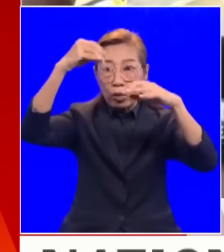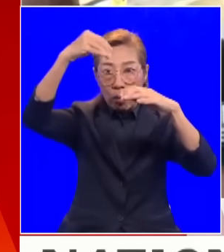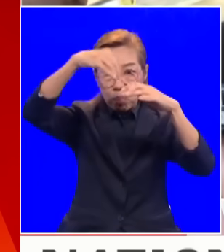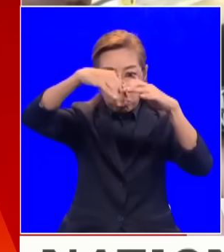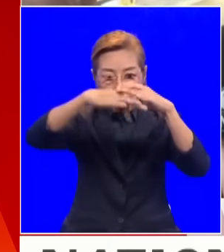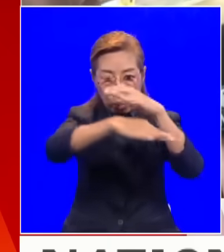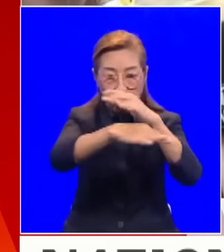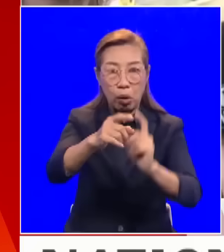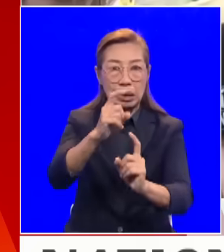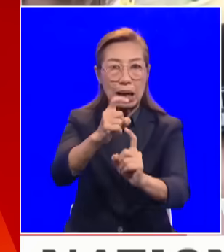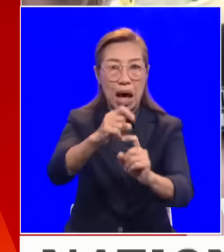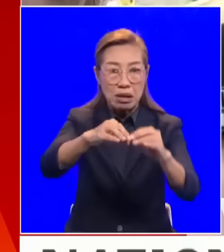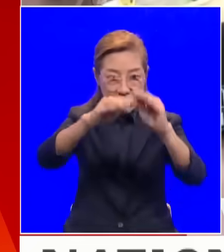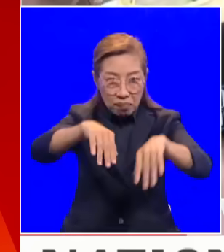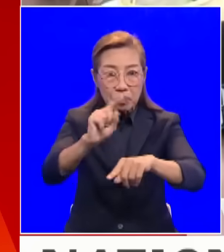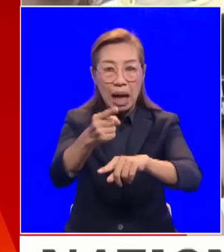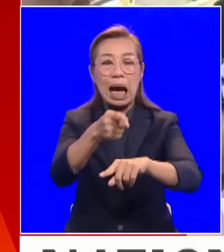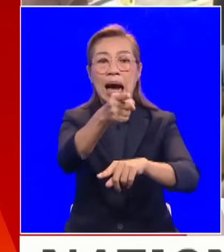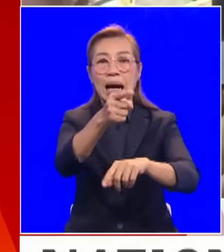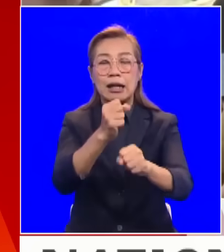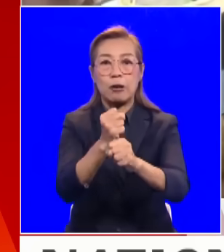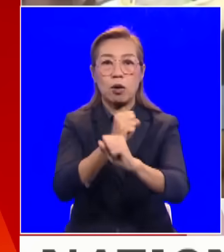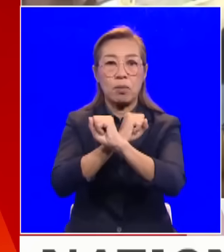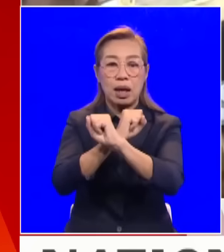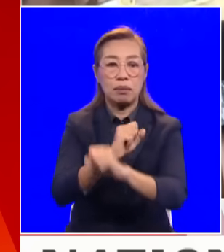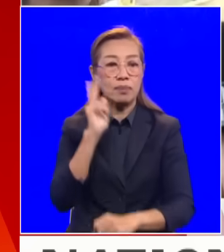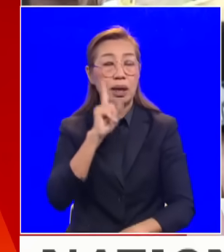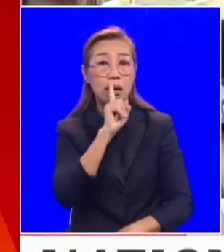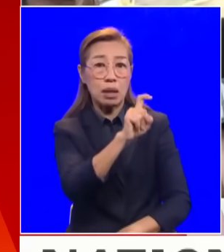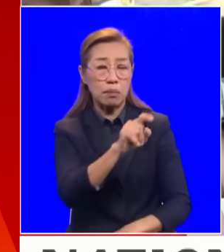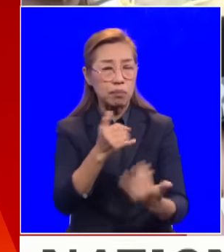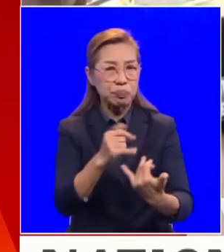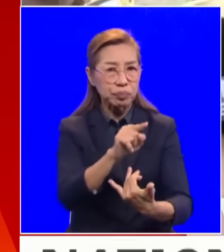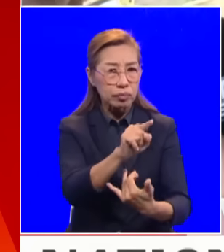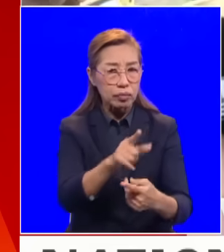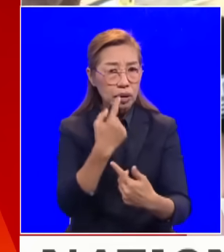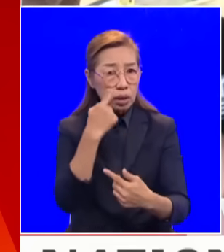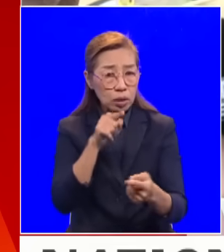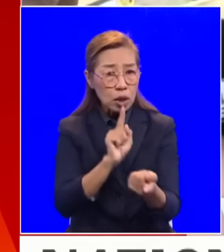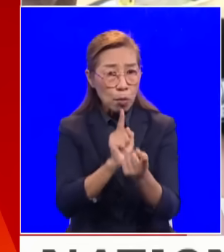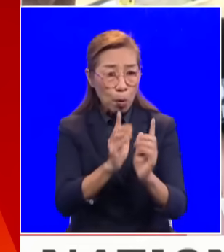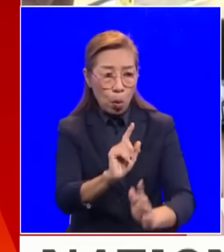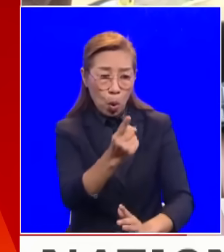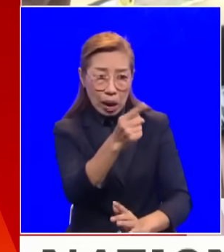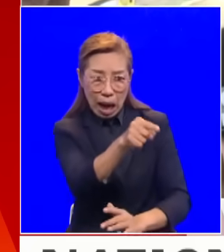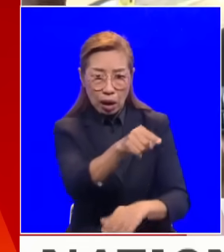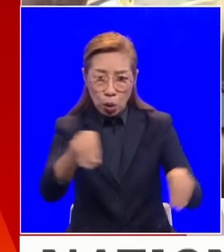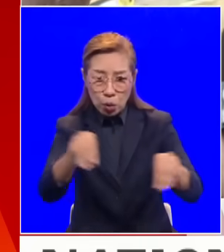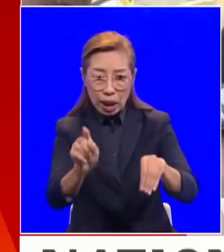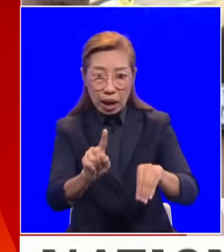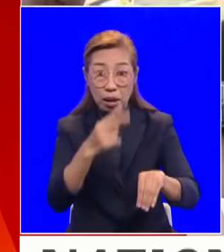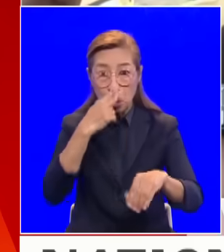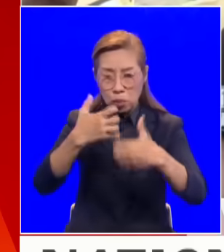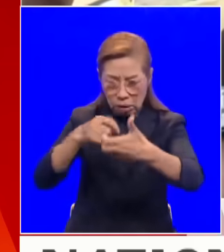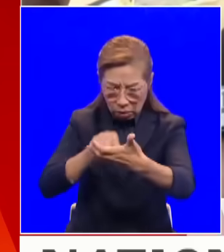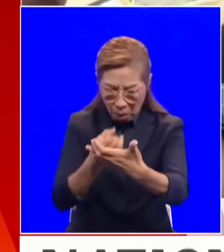ครับผมครับ สุดท้ายครับยืนยันนะครับตอนนี้เหลือสักกี่เมตรถึงจะพบตัวสัญญาณชีพคนแรก ในเครื่องบอก 1.2